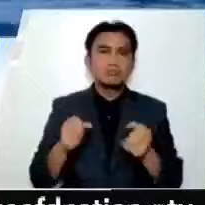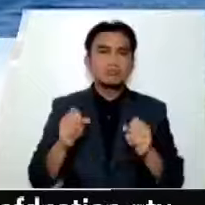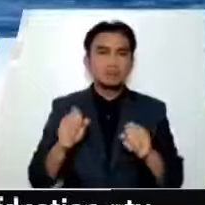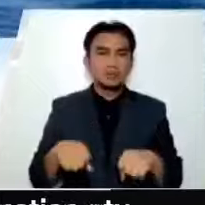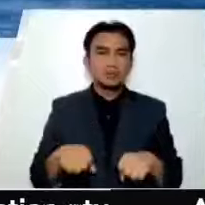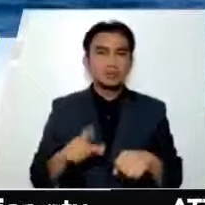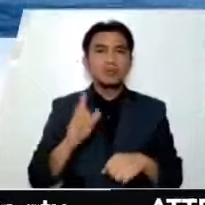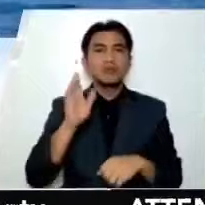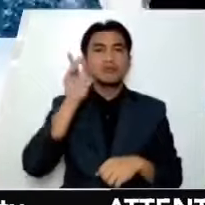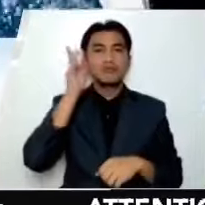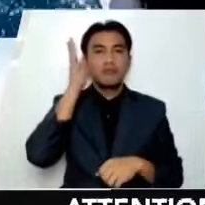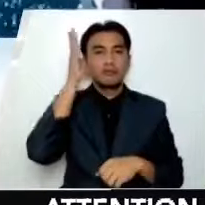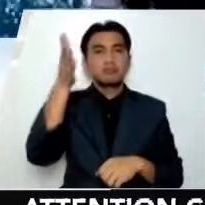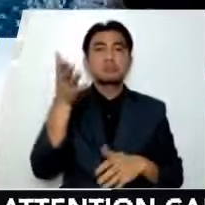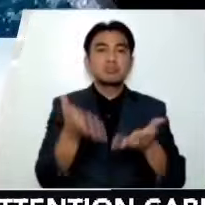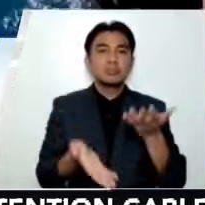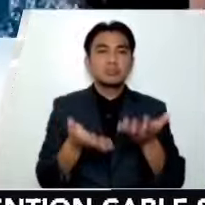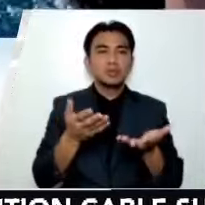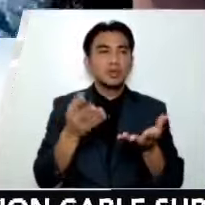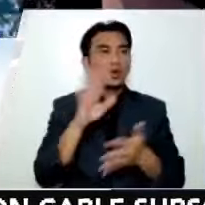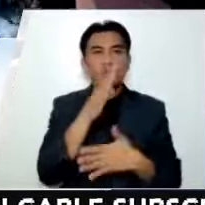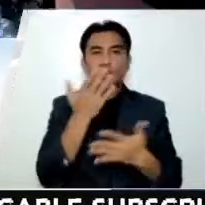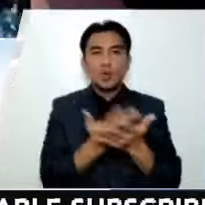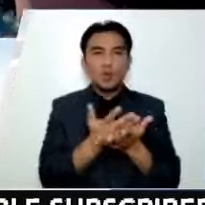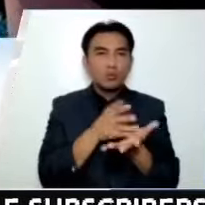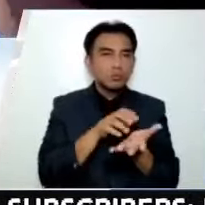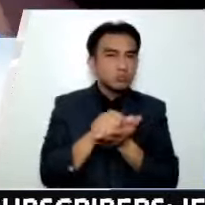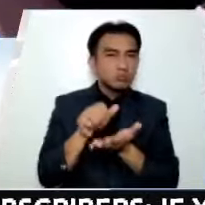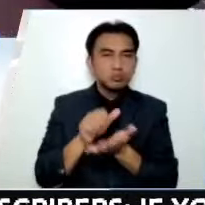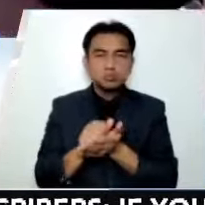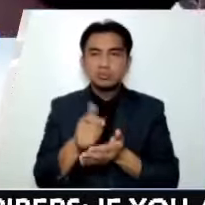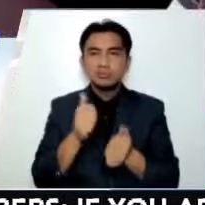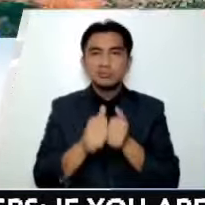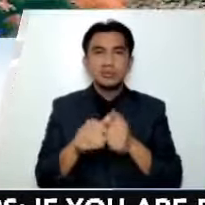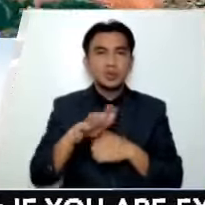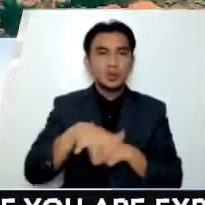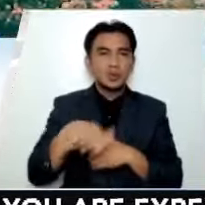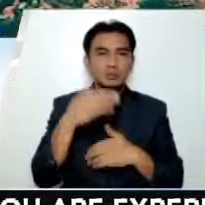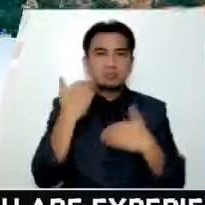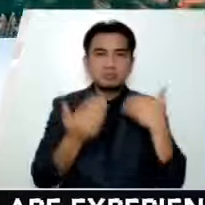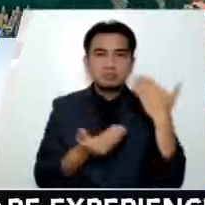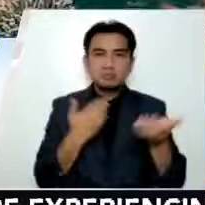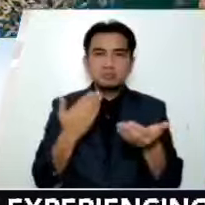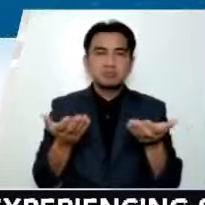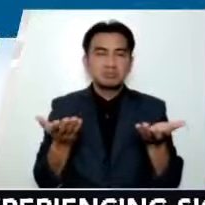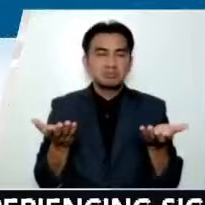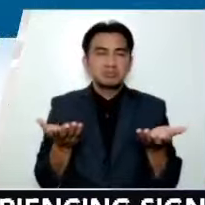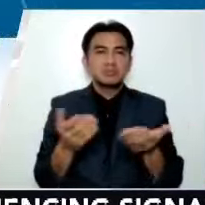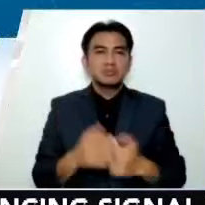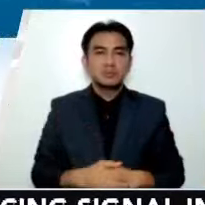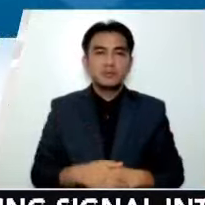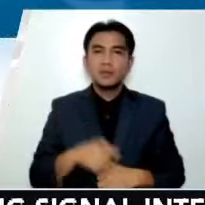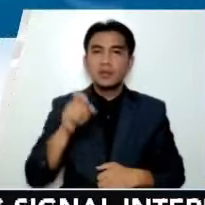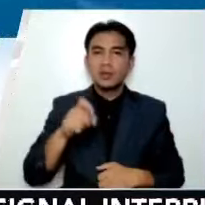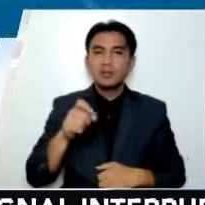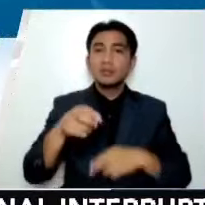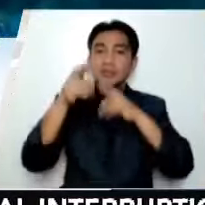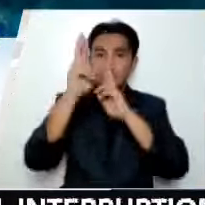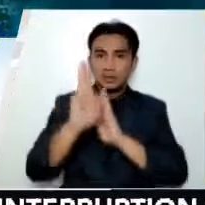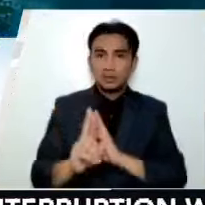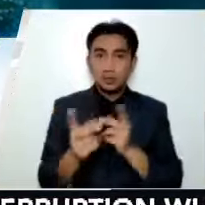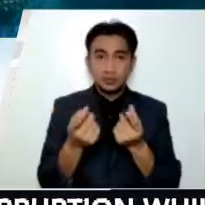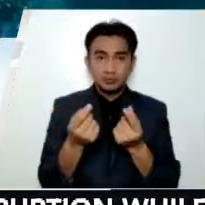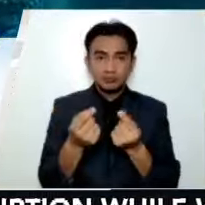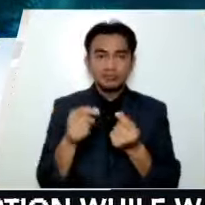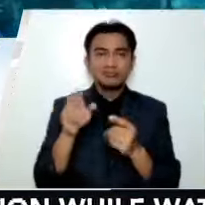na natin makikita yung ganun kayaman na dagat, especially sa Apo Reef. Always respect nature. Pag nag-dive